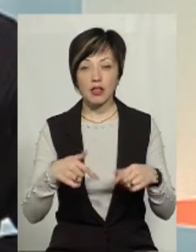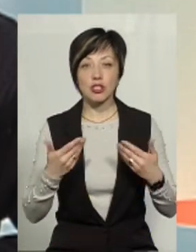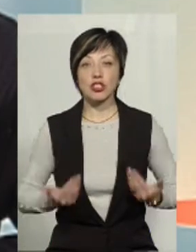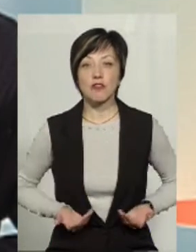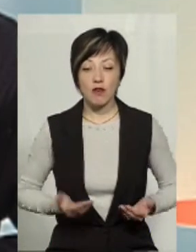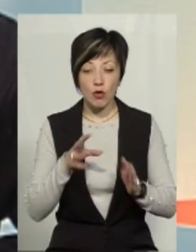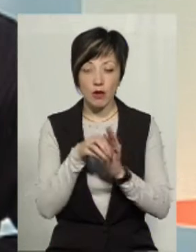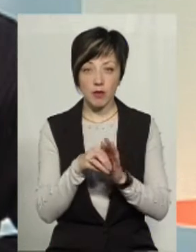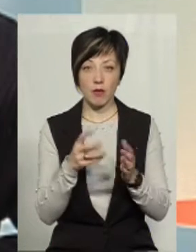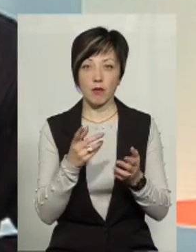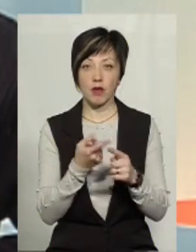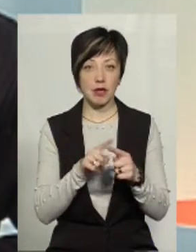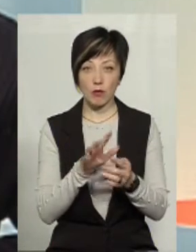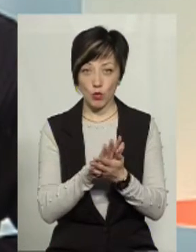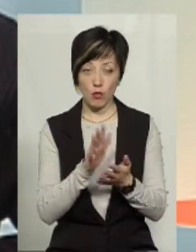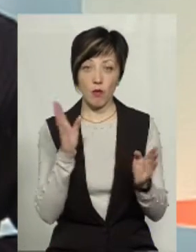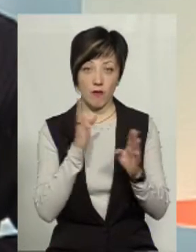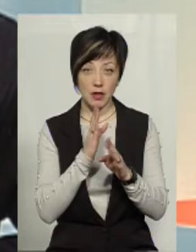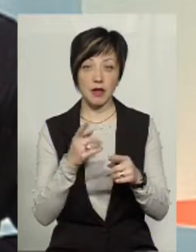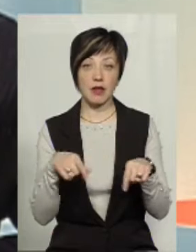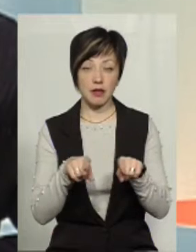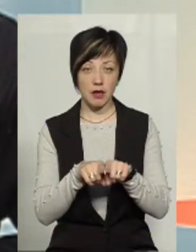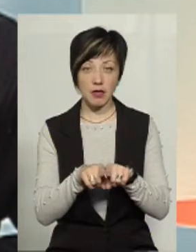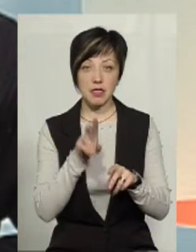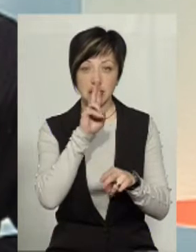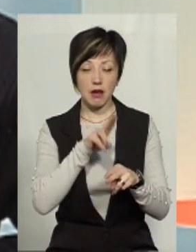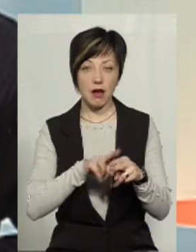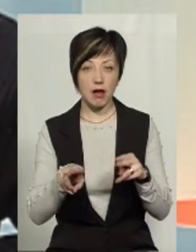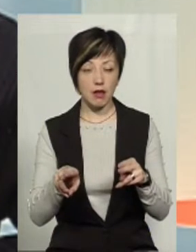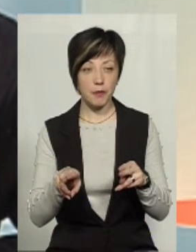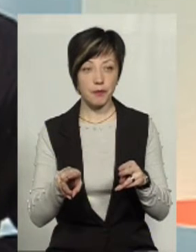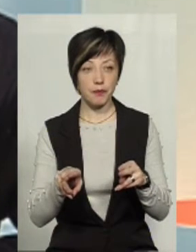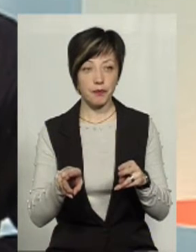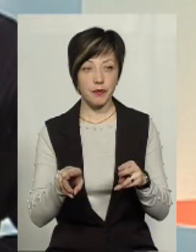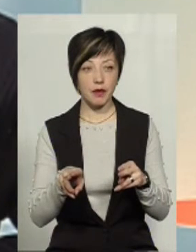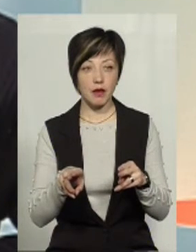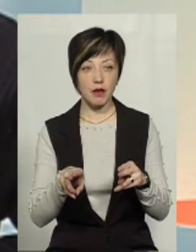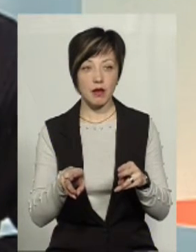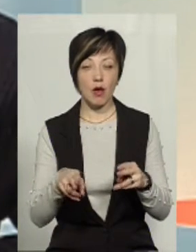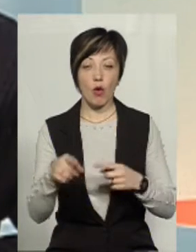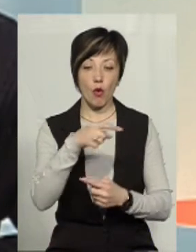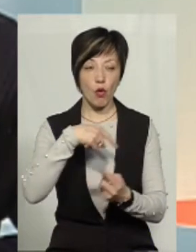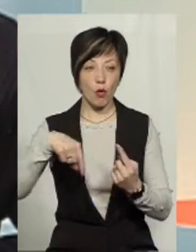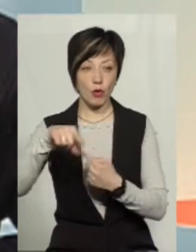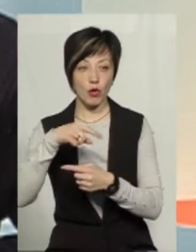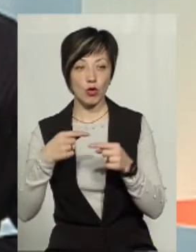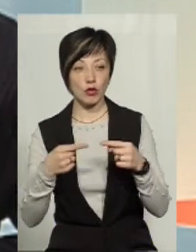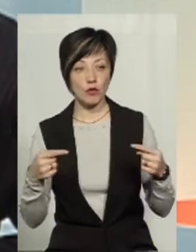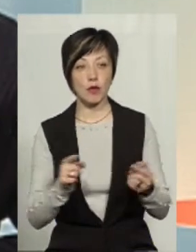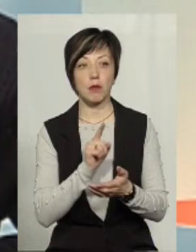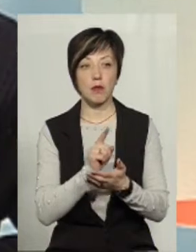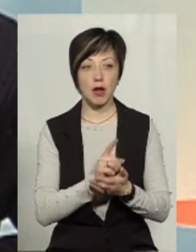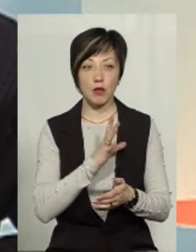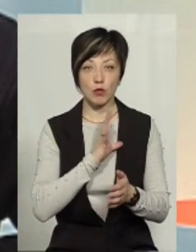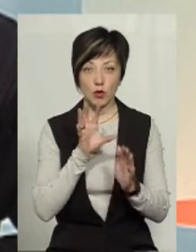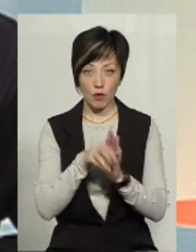яка виходить, яка не тільки забруднює повітря, але вона і зникає з класичного колообігу речовин. Вона мала бути